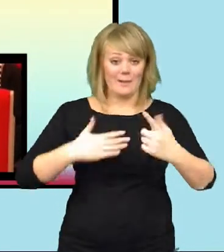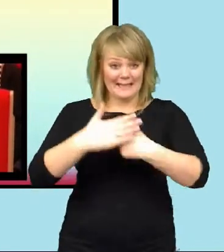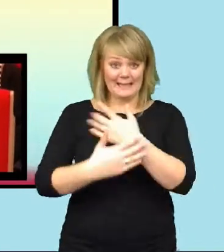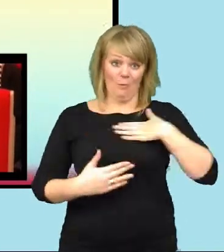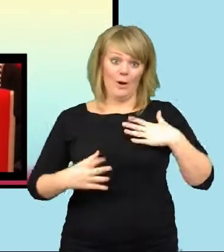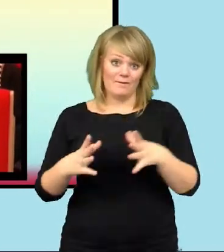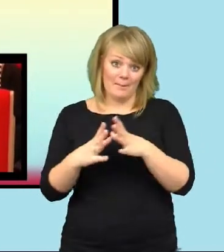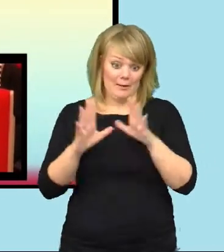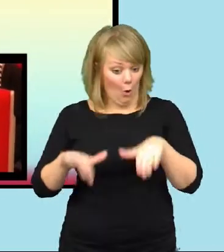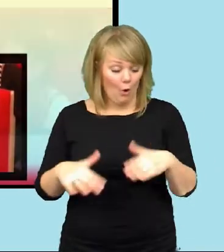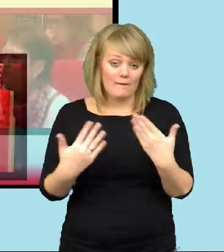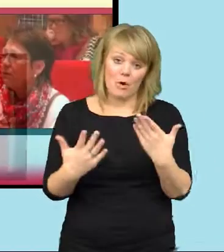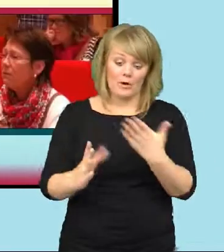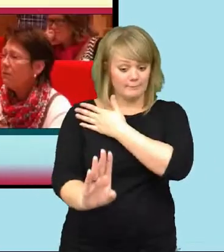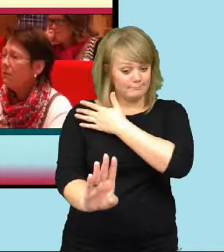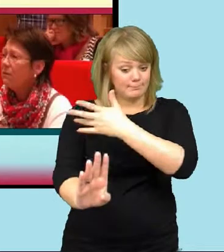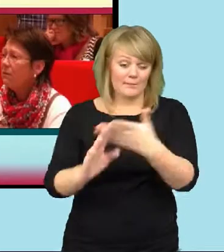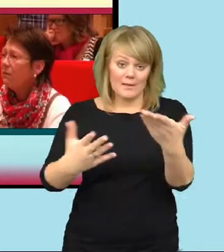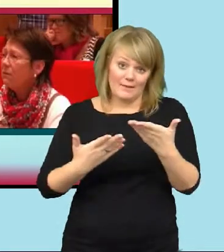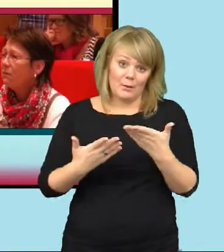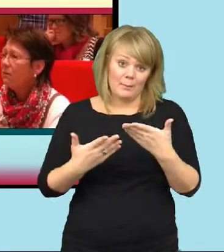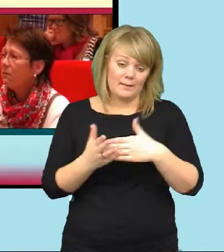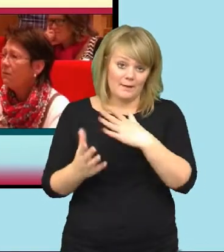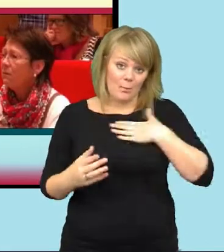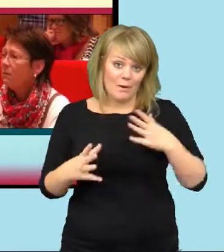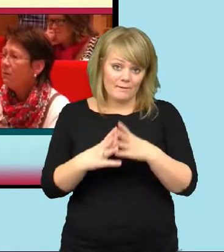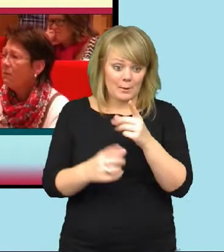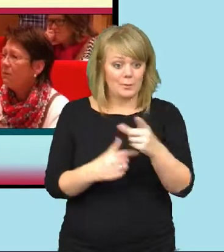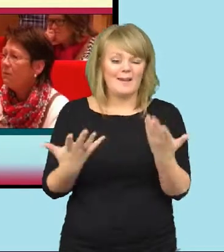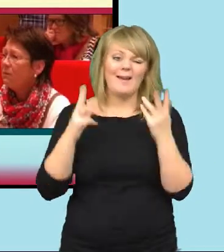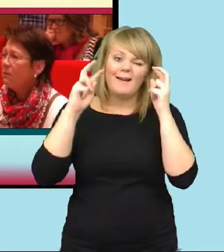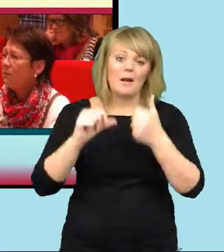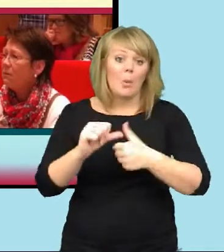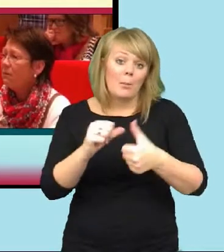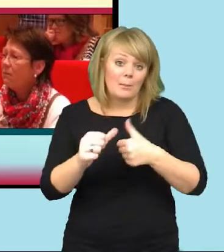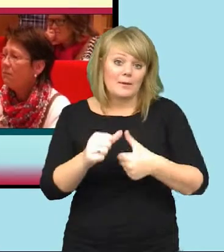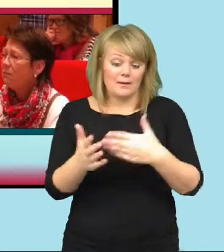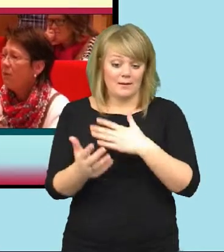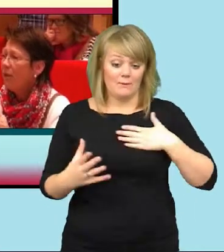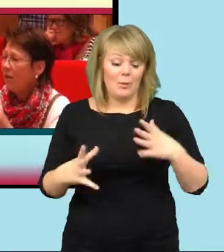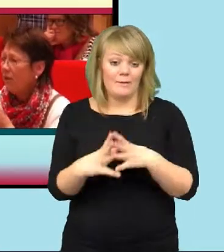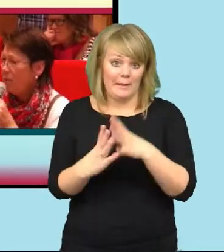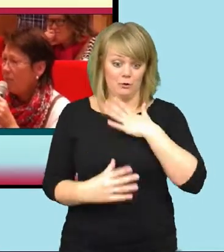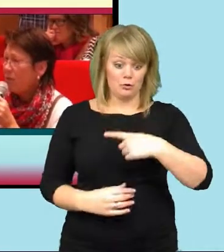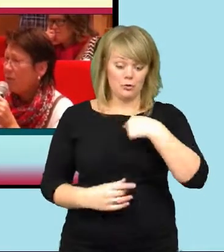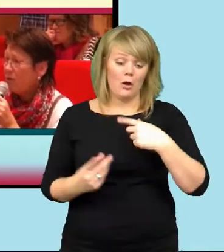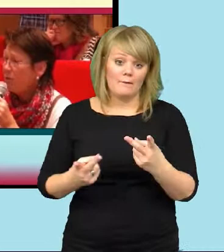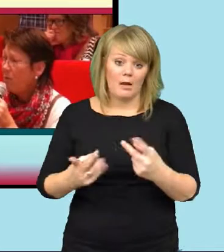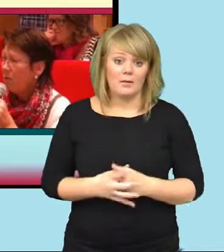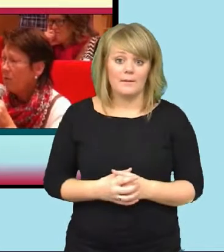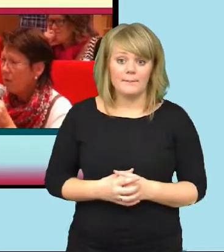åtminstone varit och är på något sätt kompisar till familjen, tycker jag. Kan det bli